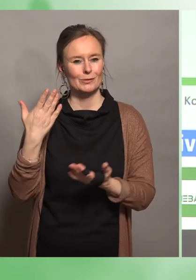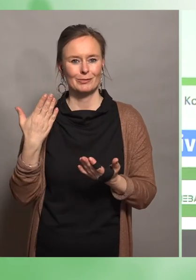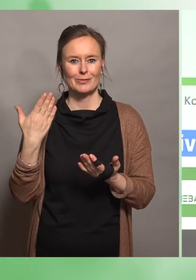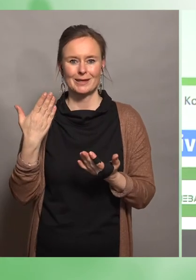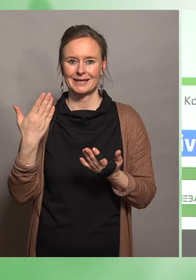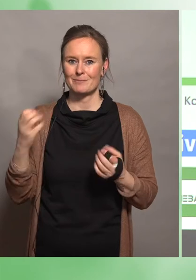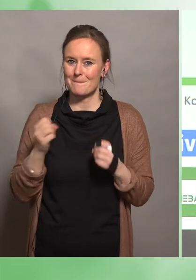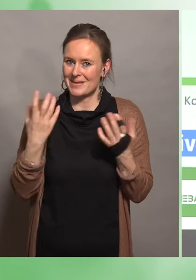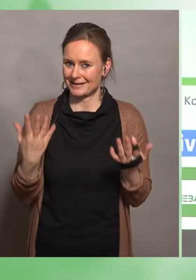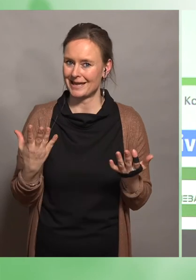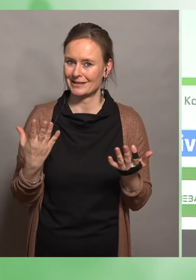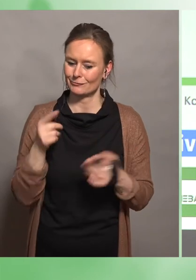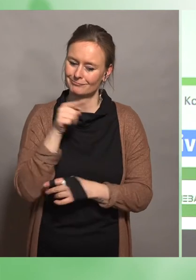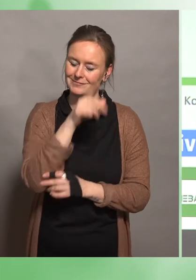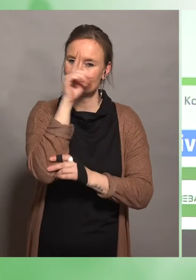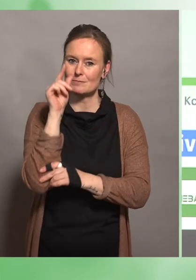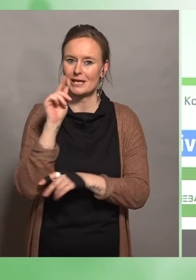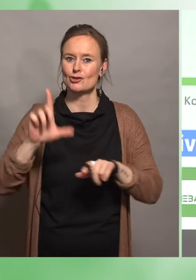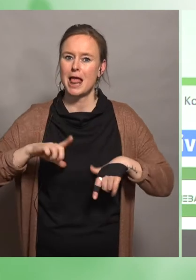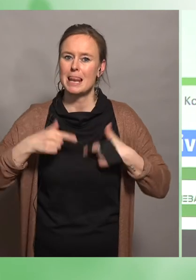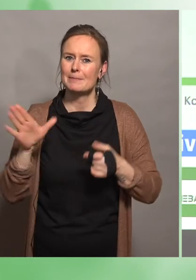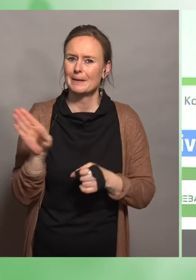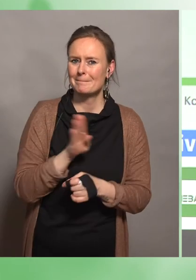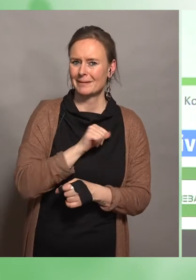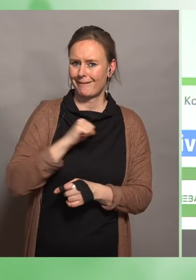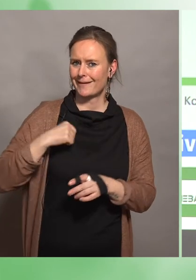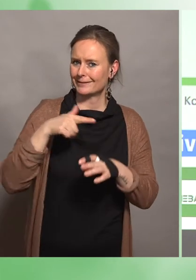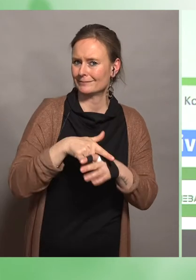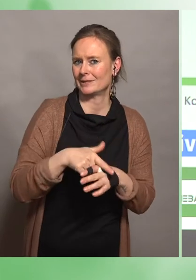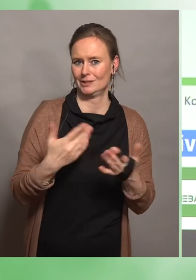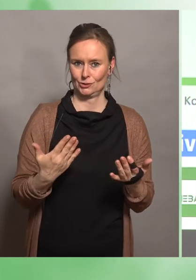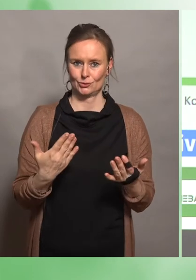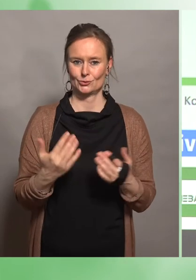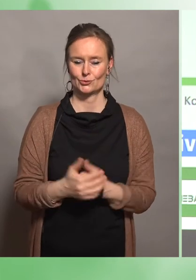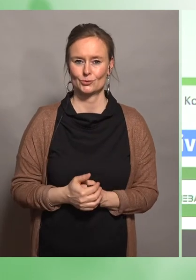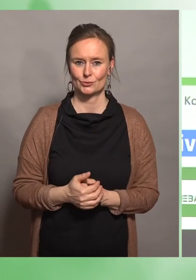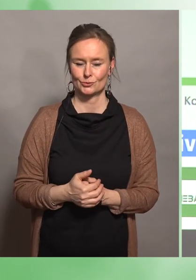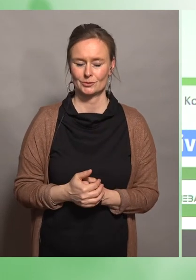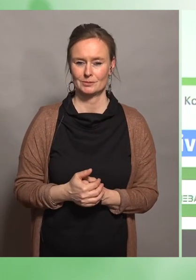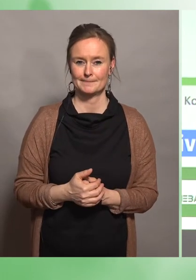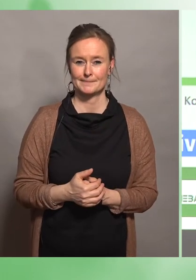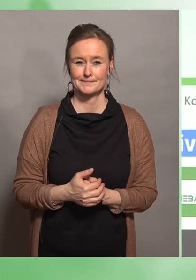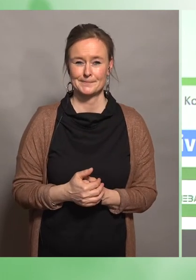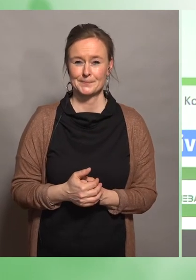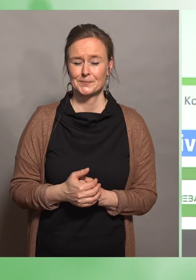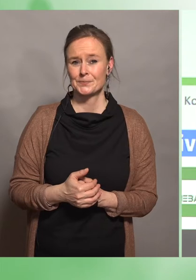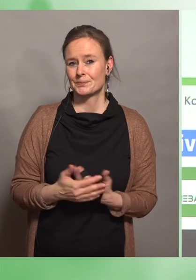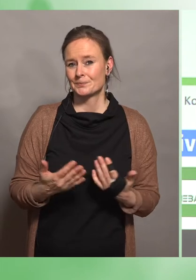leben mit ihrer Beeinträchtigung, mit ihrer Behinderung. Und